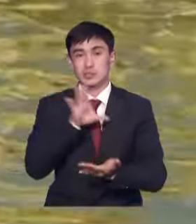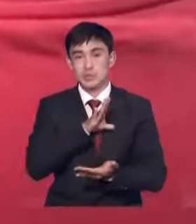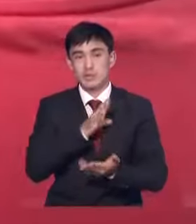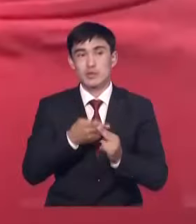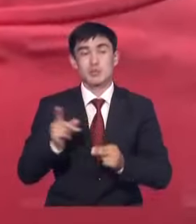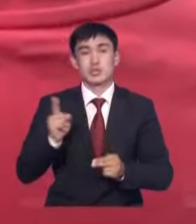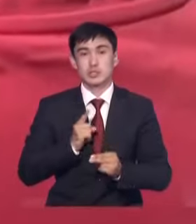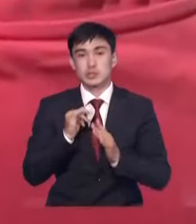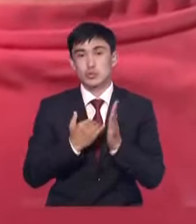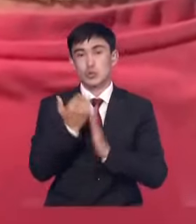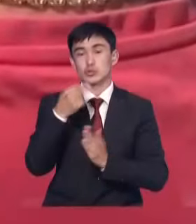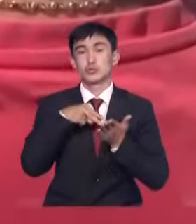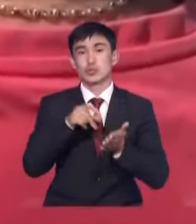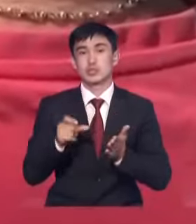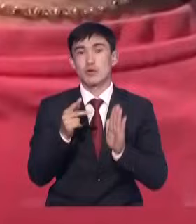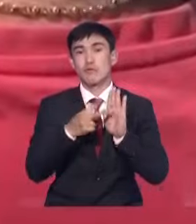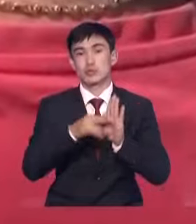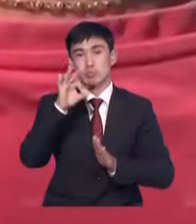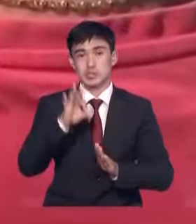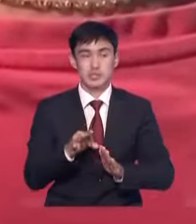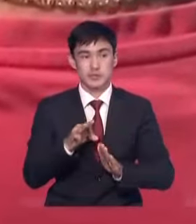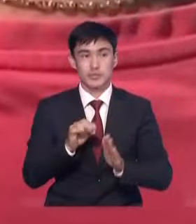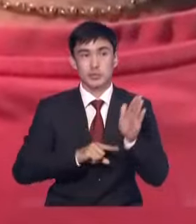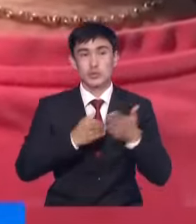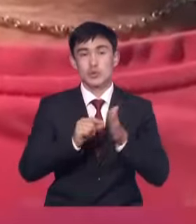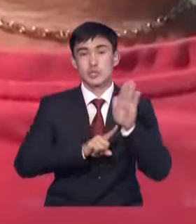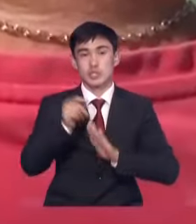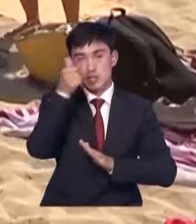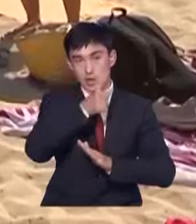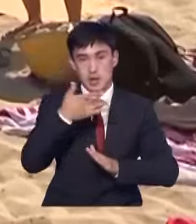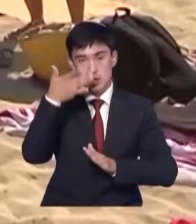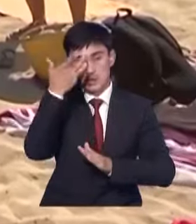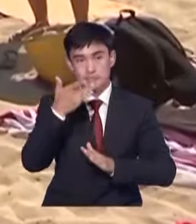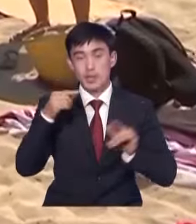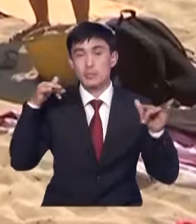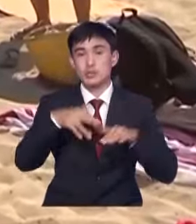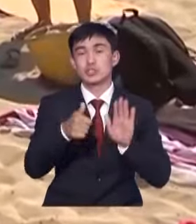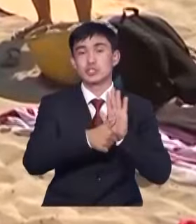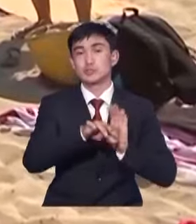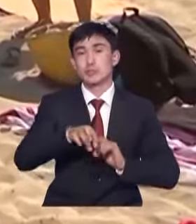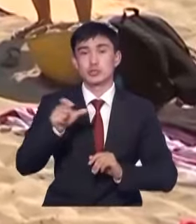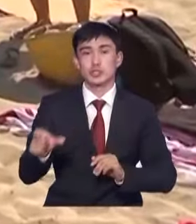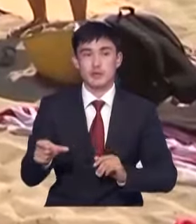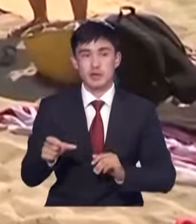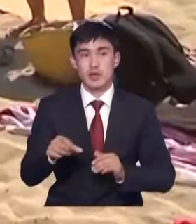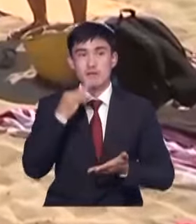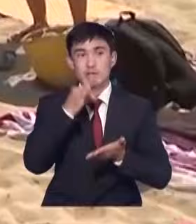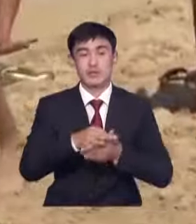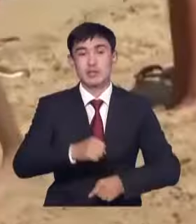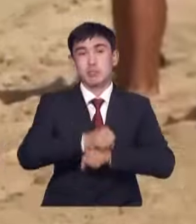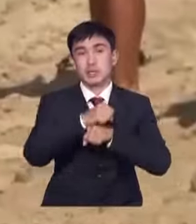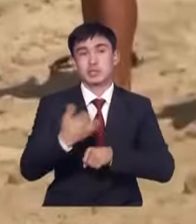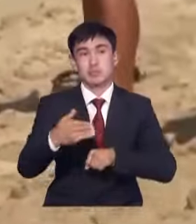этом ожидается рост числа туристов на 8%. До начала лета Майорку уже посетило 6 миллионов человек. В ответ на